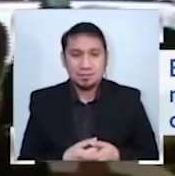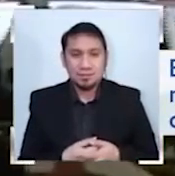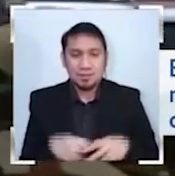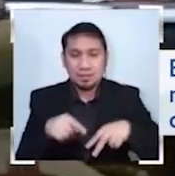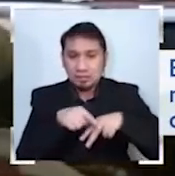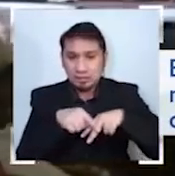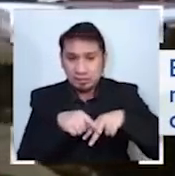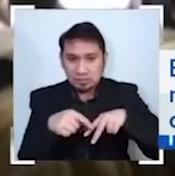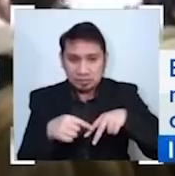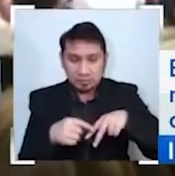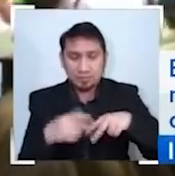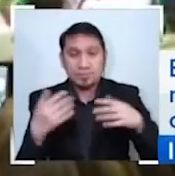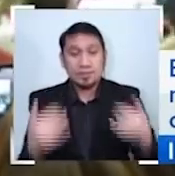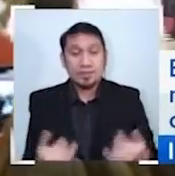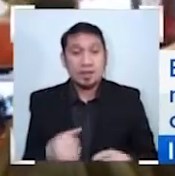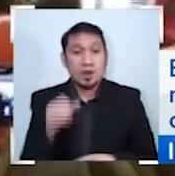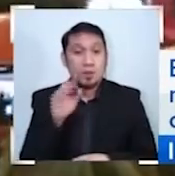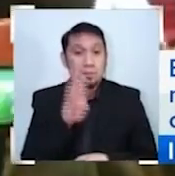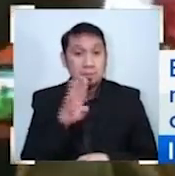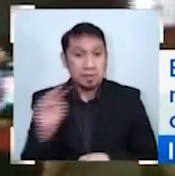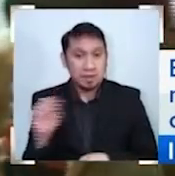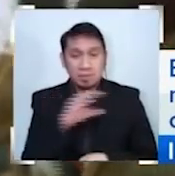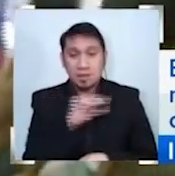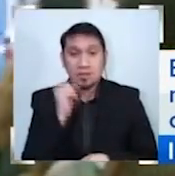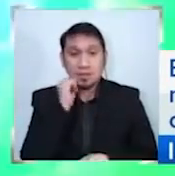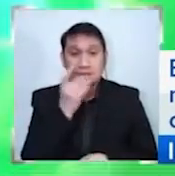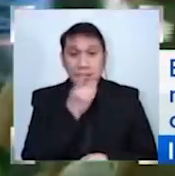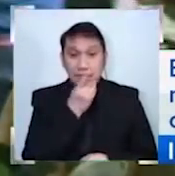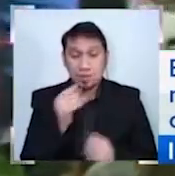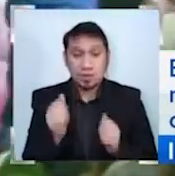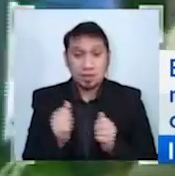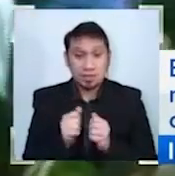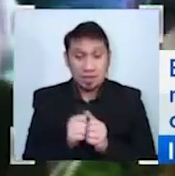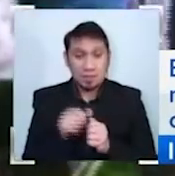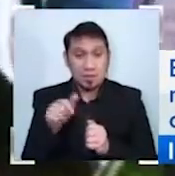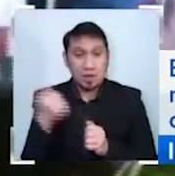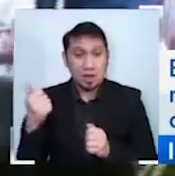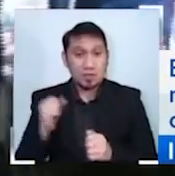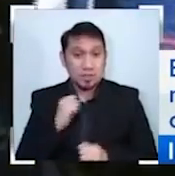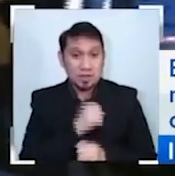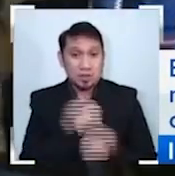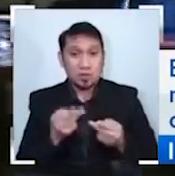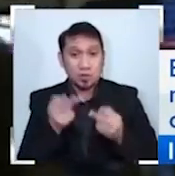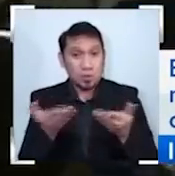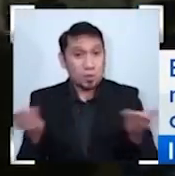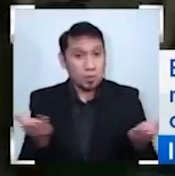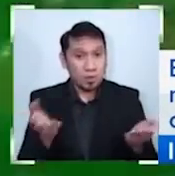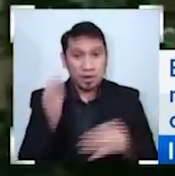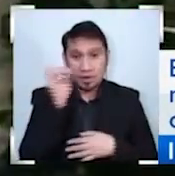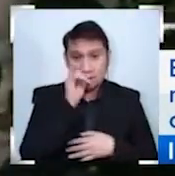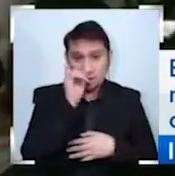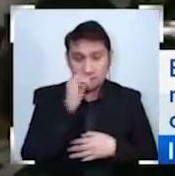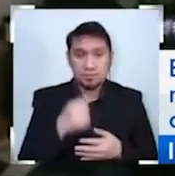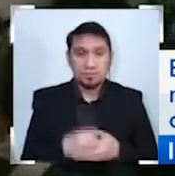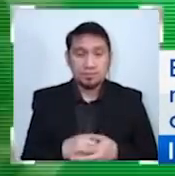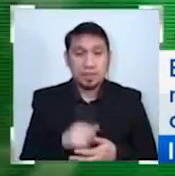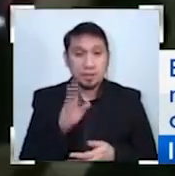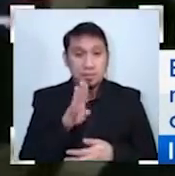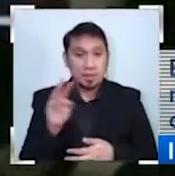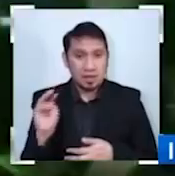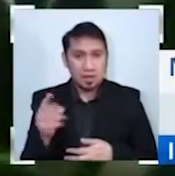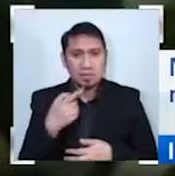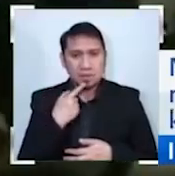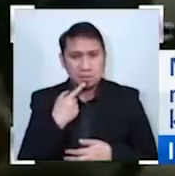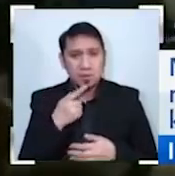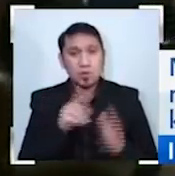Davao City Mayor Sara Duterte kasama ang ilan nilang senatorial candidates. Kinilala ni Marcos ang mahalagang papel ng mga nasa barangay